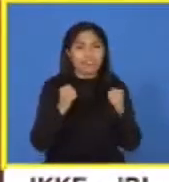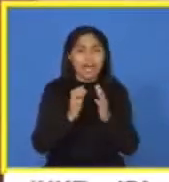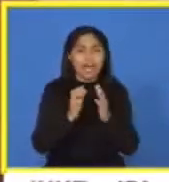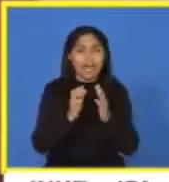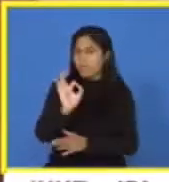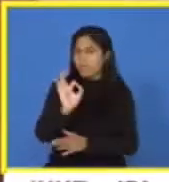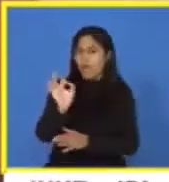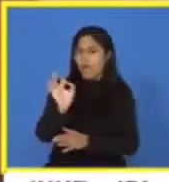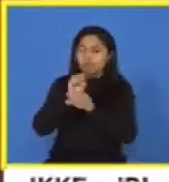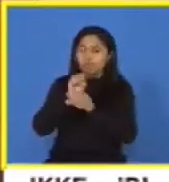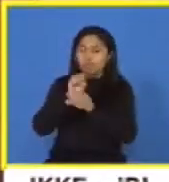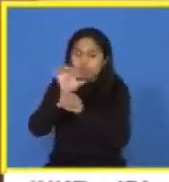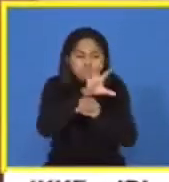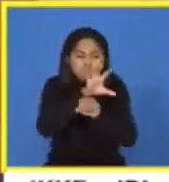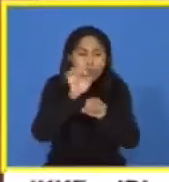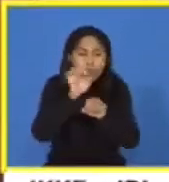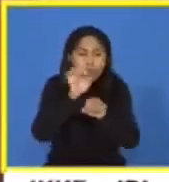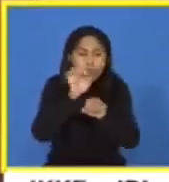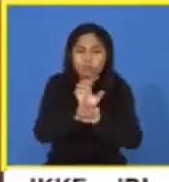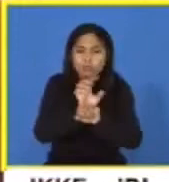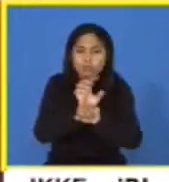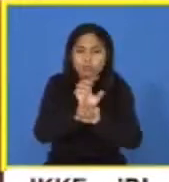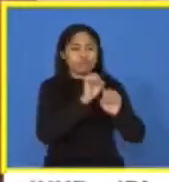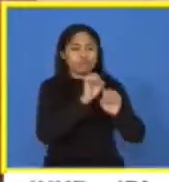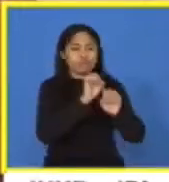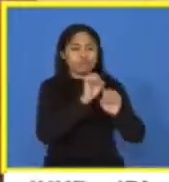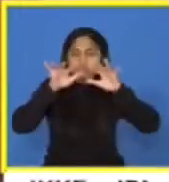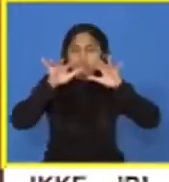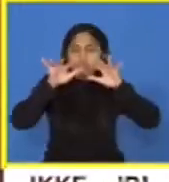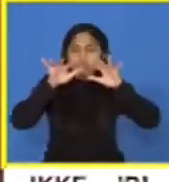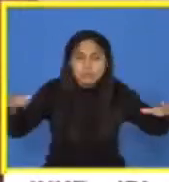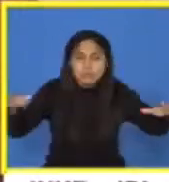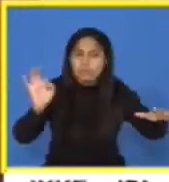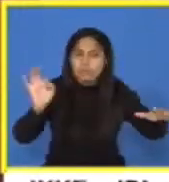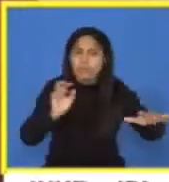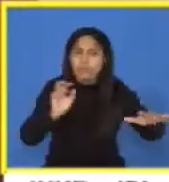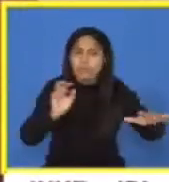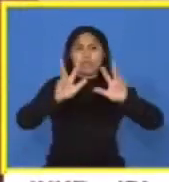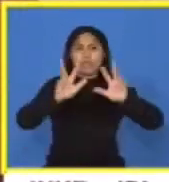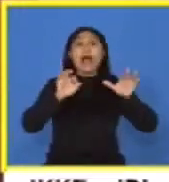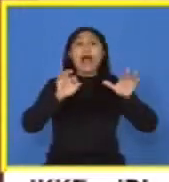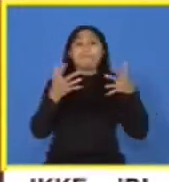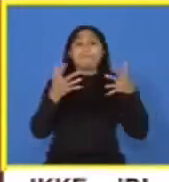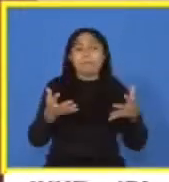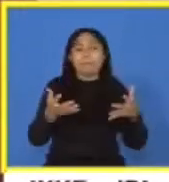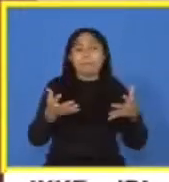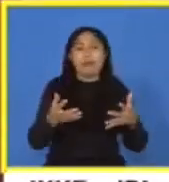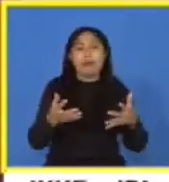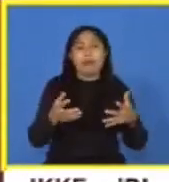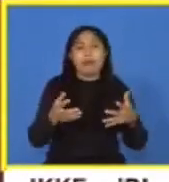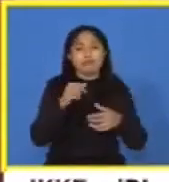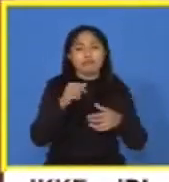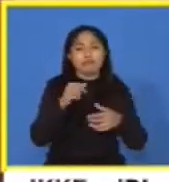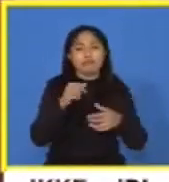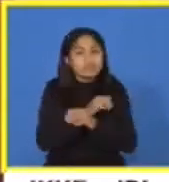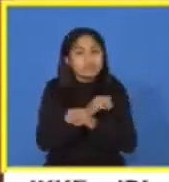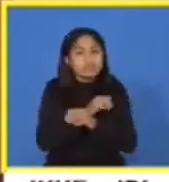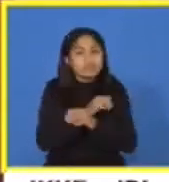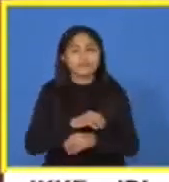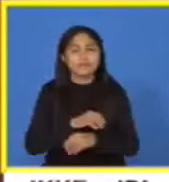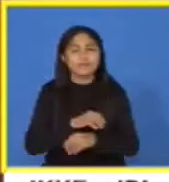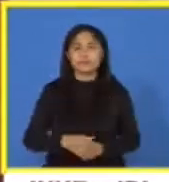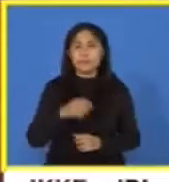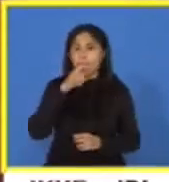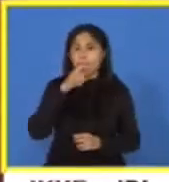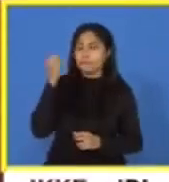tidak menularkan virus dan juga kita tidak membawa virus ke Nusa Tenggara Timur? Apa yang harus dipersiapkan? Ya, terima kasih